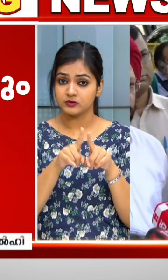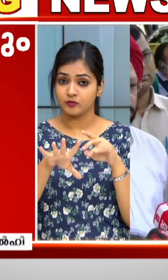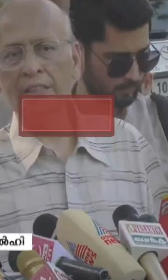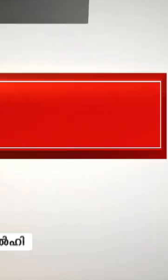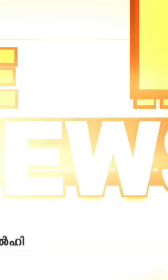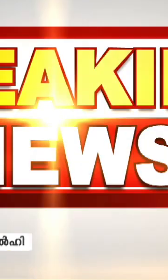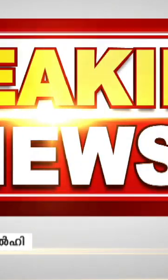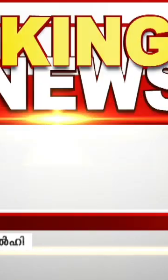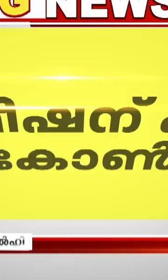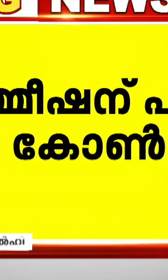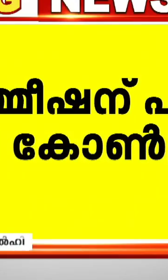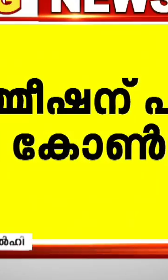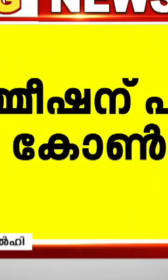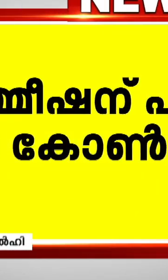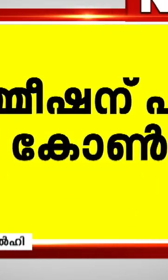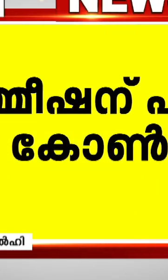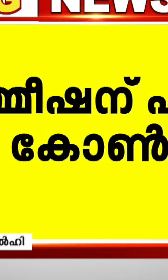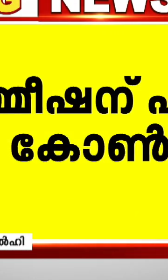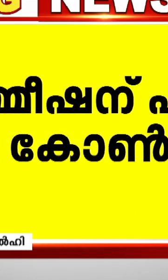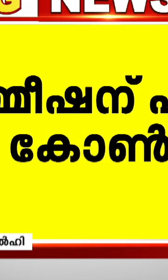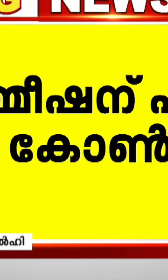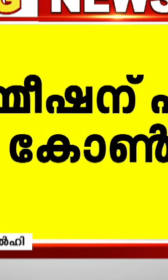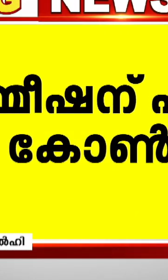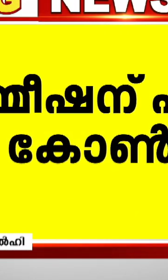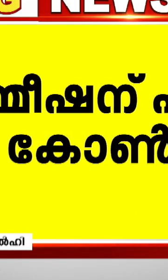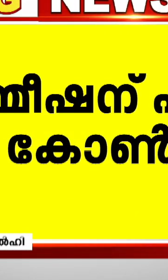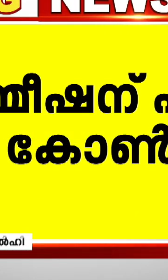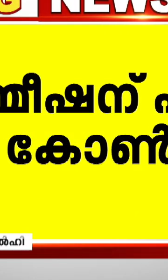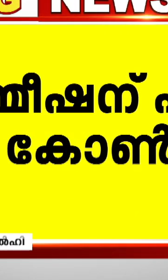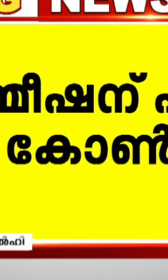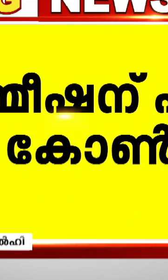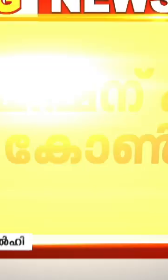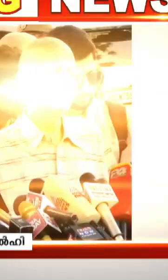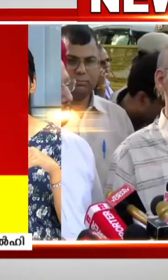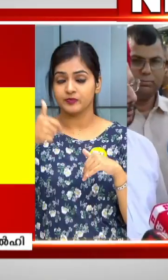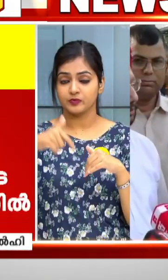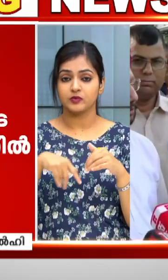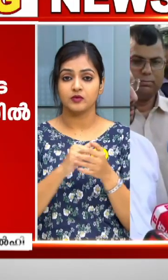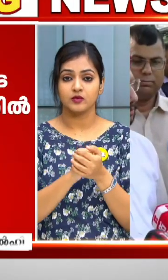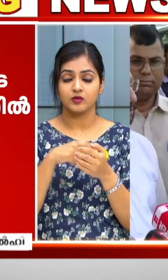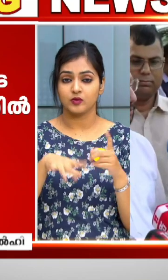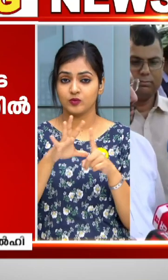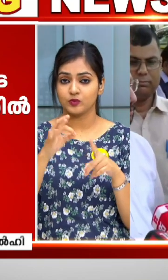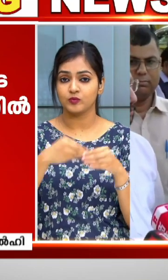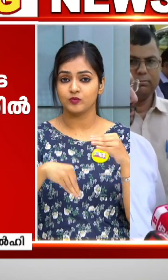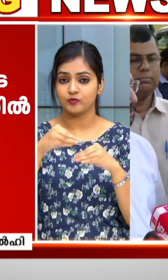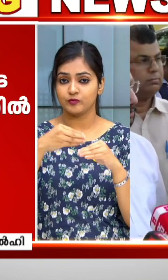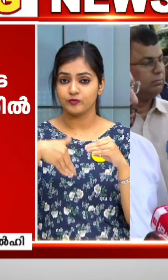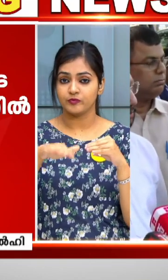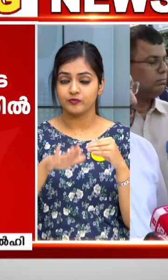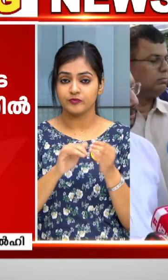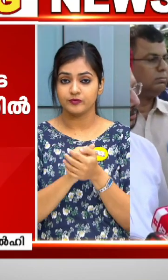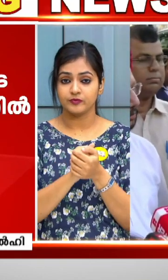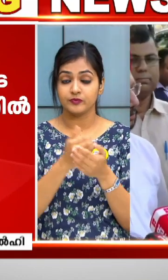പരാമർശങ്ങൾ നടത്തിയിട്ടുണ്ടെങ്കിൽ അതിൽ നടപടിയെടുക്കുക എന്നുള്ളതാണ് തെരഞ്ഞെടുപ്പ് കമ്മീഷന് മുന്നിലുള്ള ഒരു മാർഗം എന്നുള്ളത്.